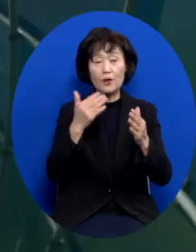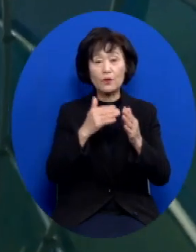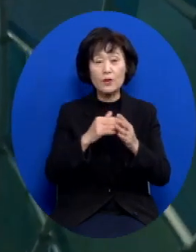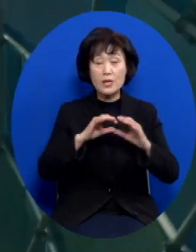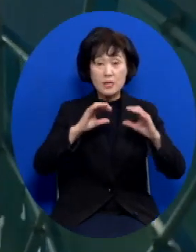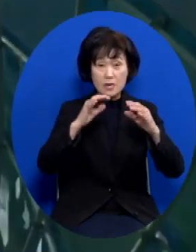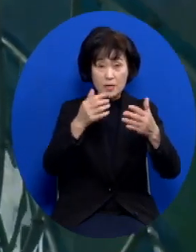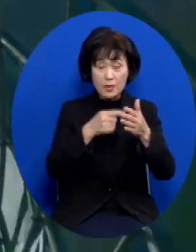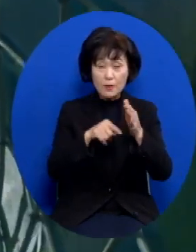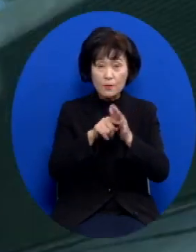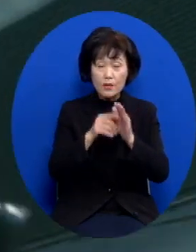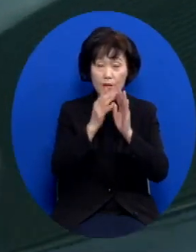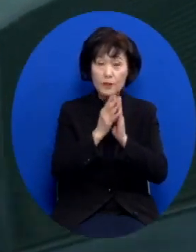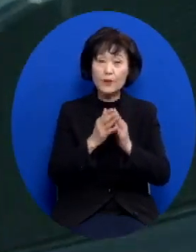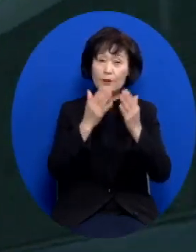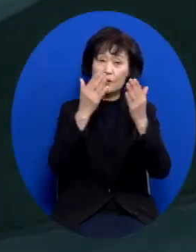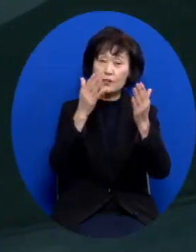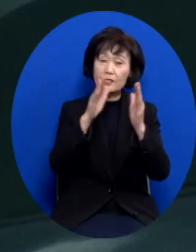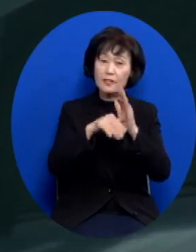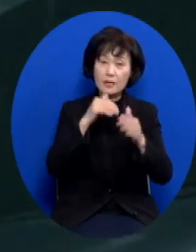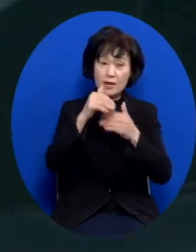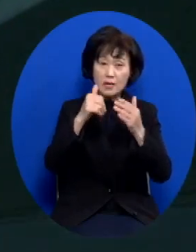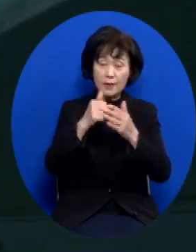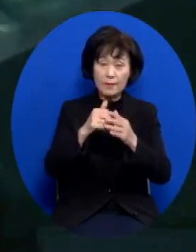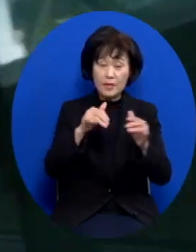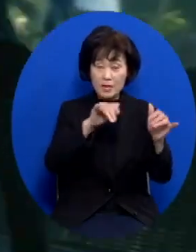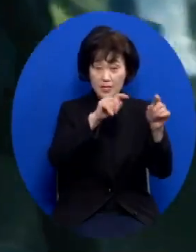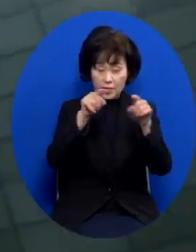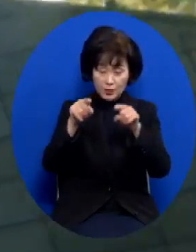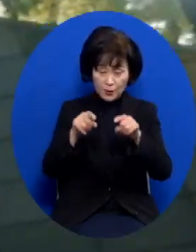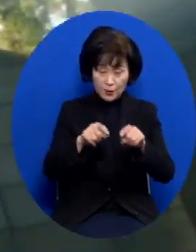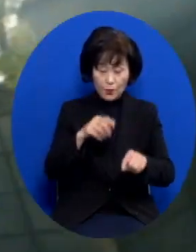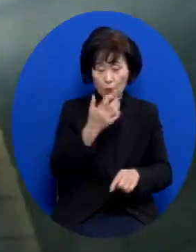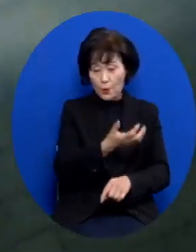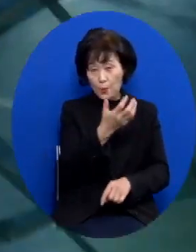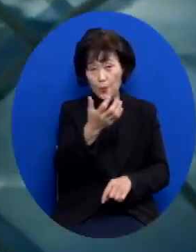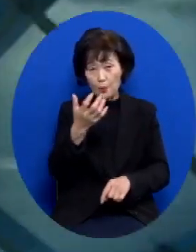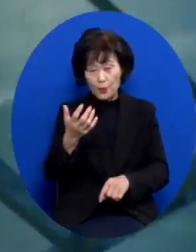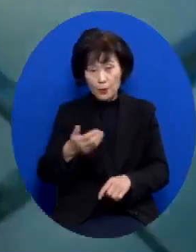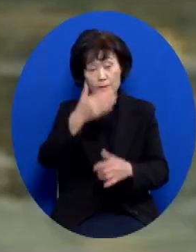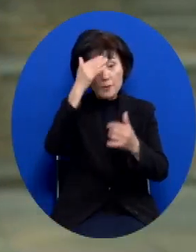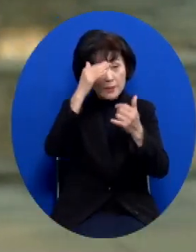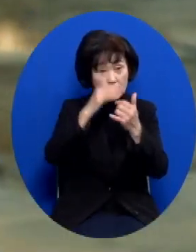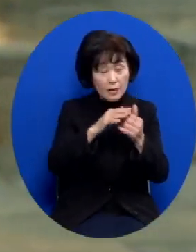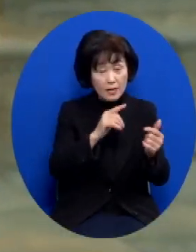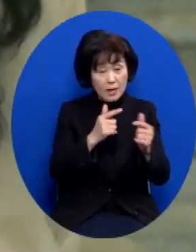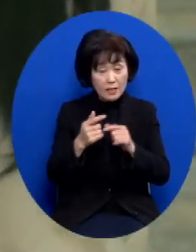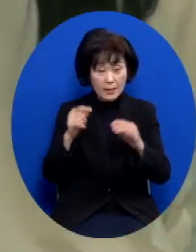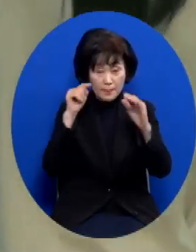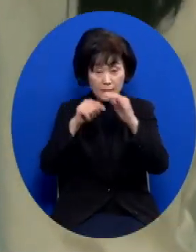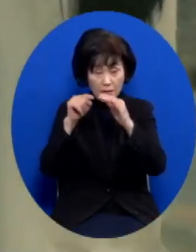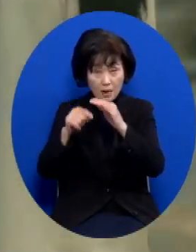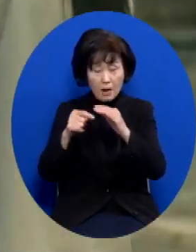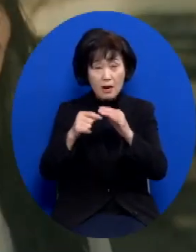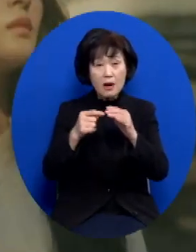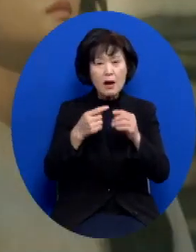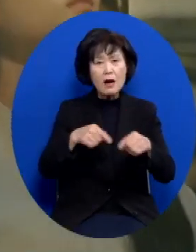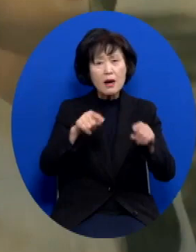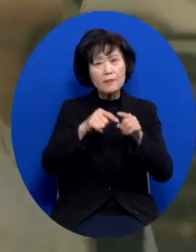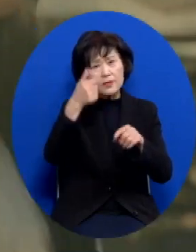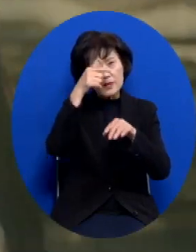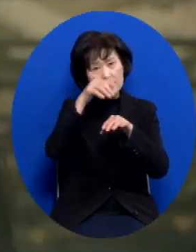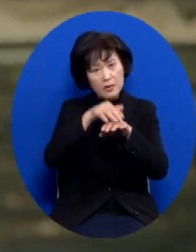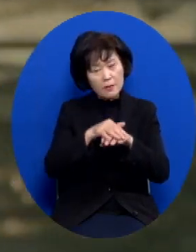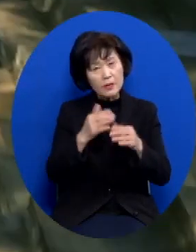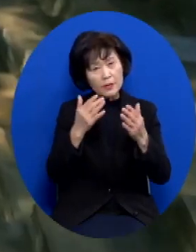저희가 기도할 때 하나님께서 전국을 돌면서 다음 세대들을 찾아가서 함께 예배하면 어떨까 하는 소망을